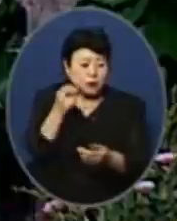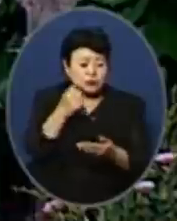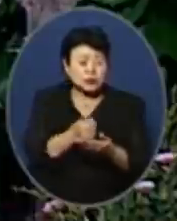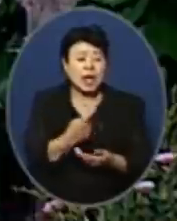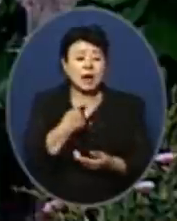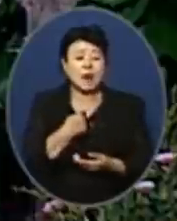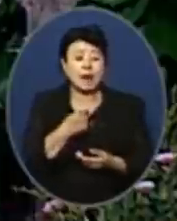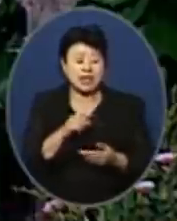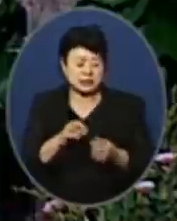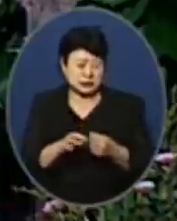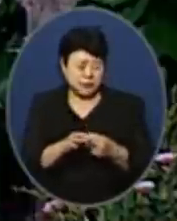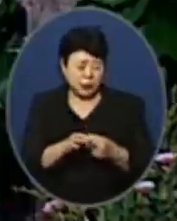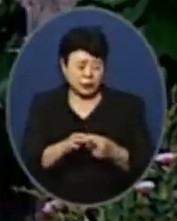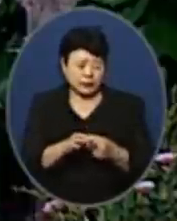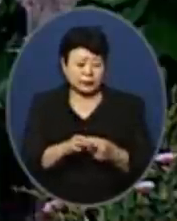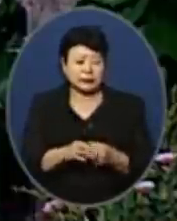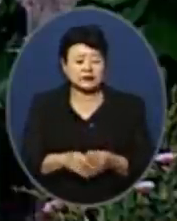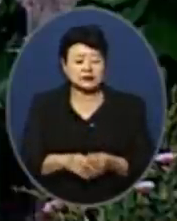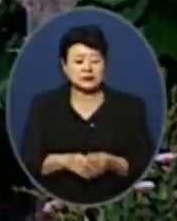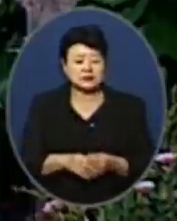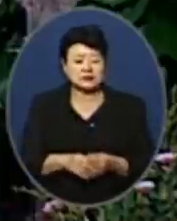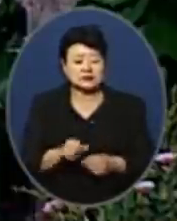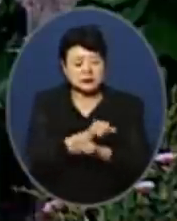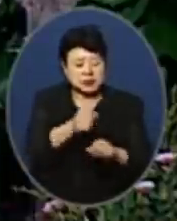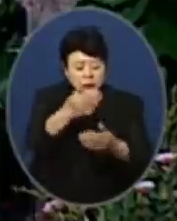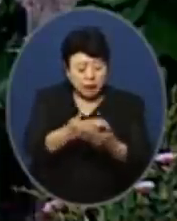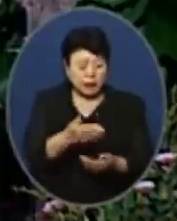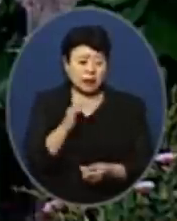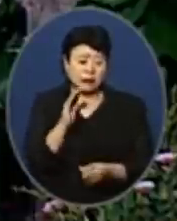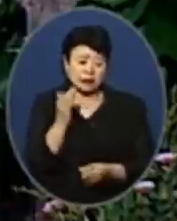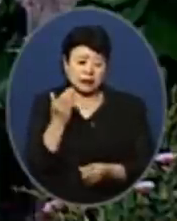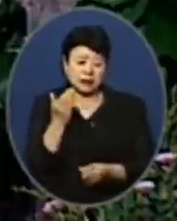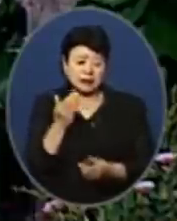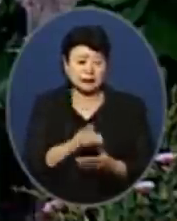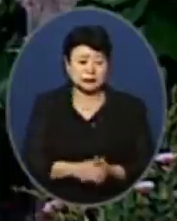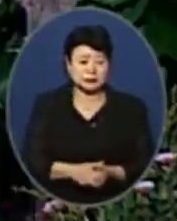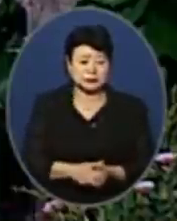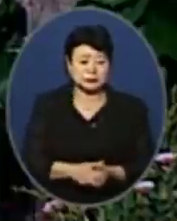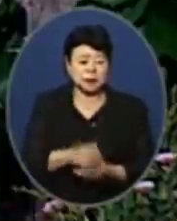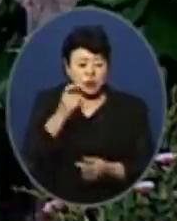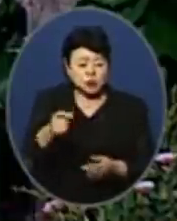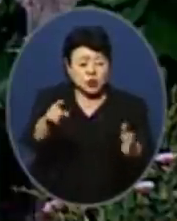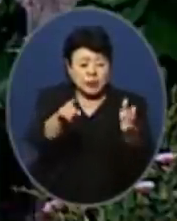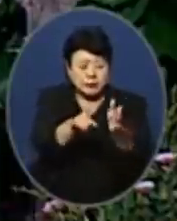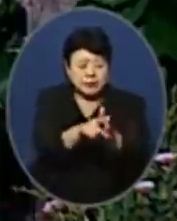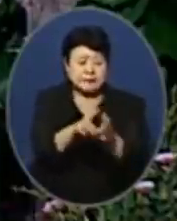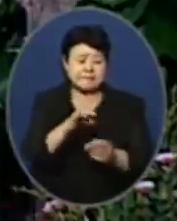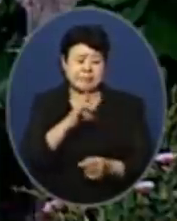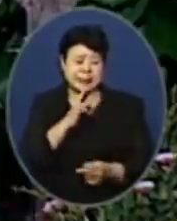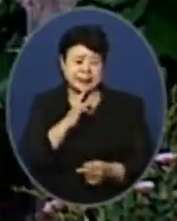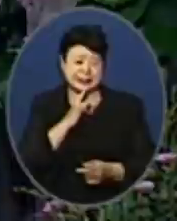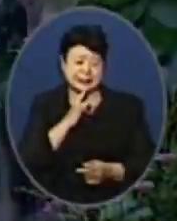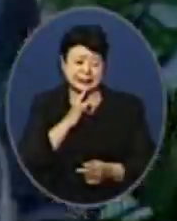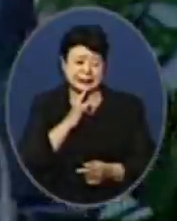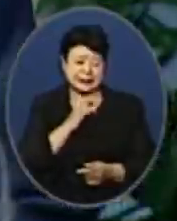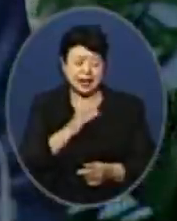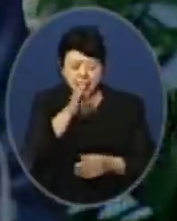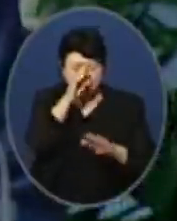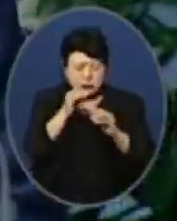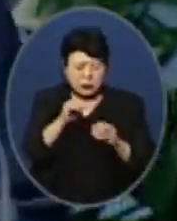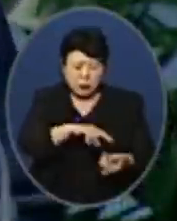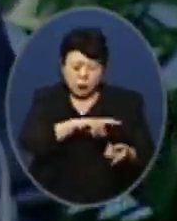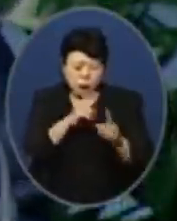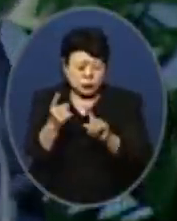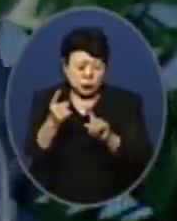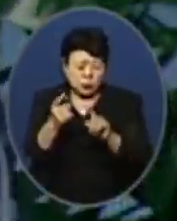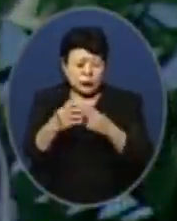죄를 범하였을지라도 사하심을 얻으리라. 굳건한 믿음만이 병든